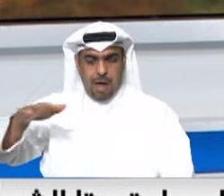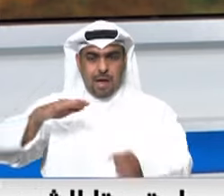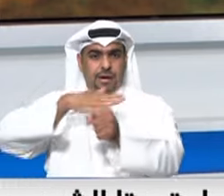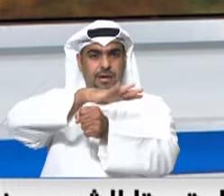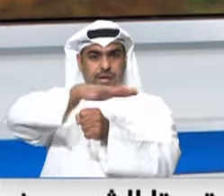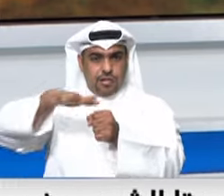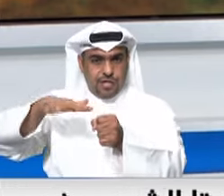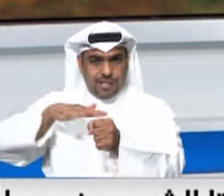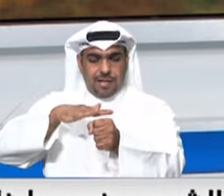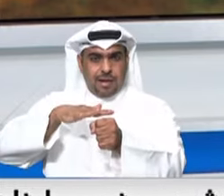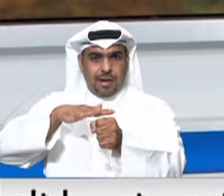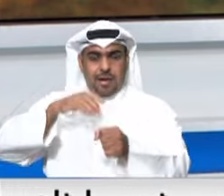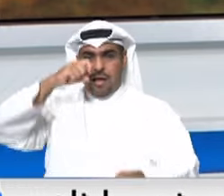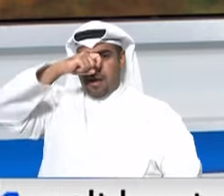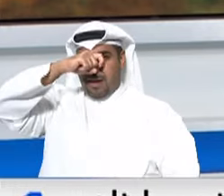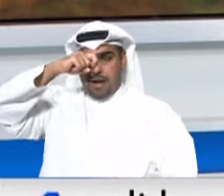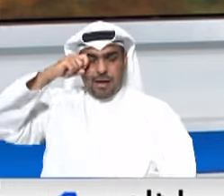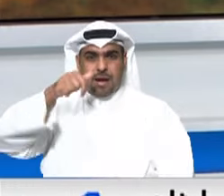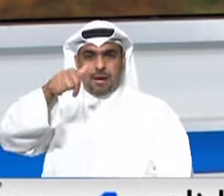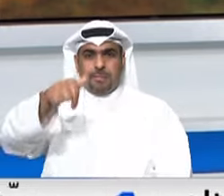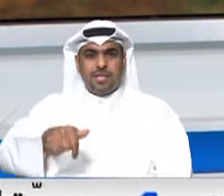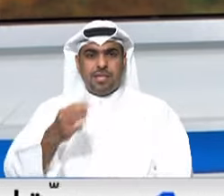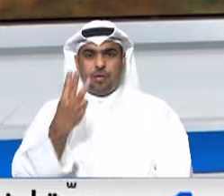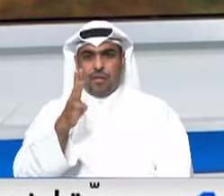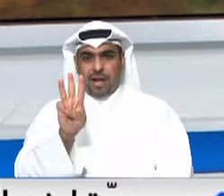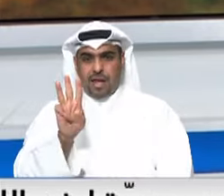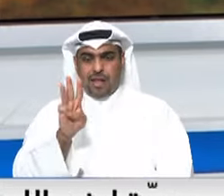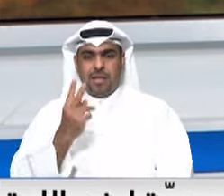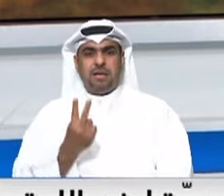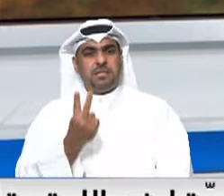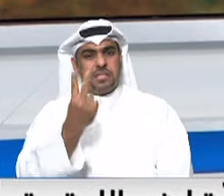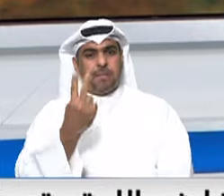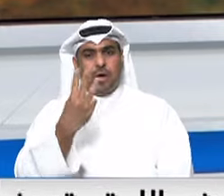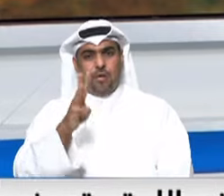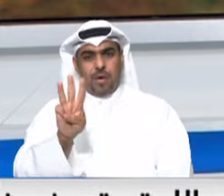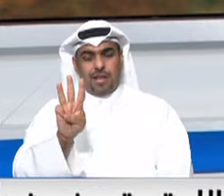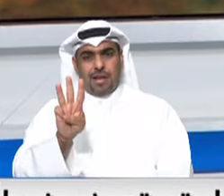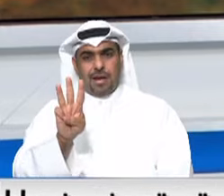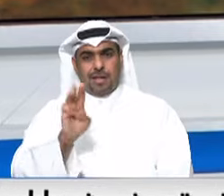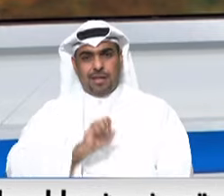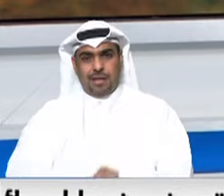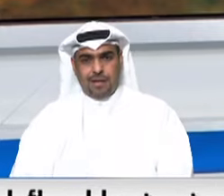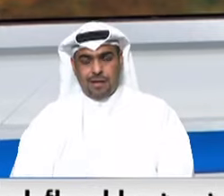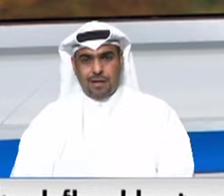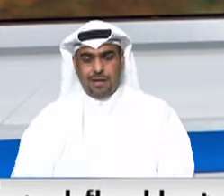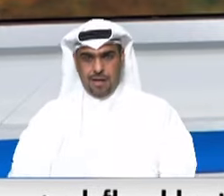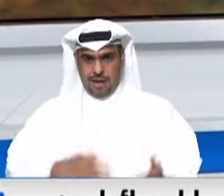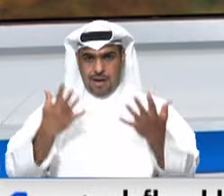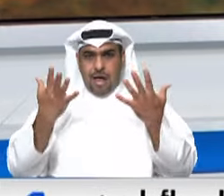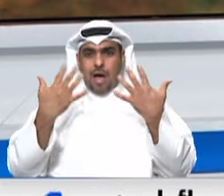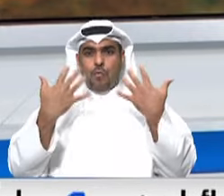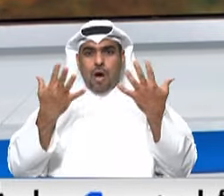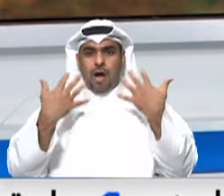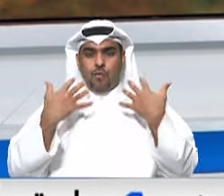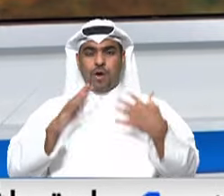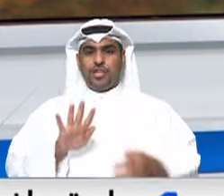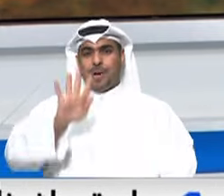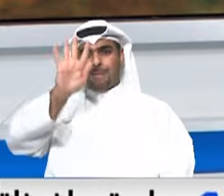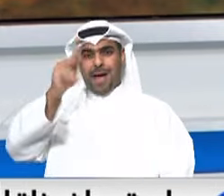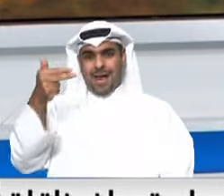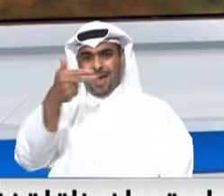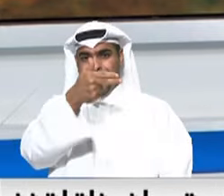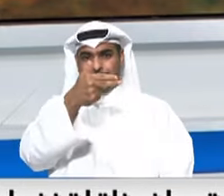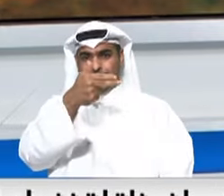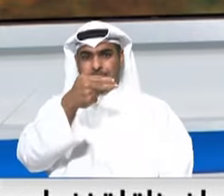والجزر الكويتية متفاوتة ما بين 36 و 37 درجة مئوية، مع استمرار الرياح الشمالية الغربية